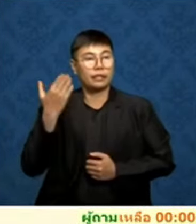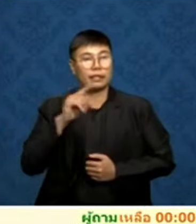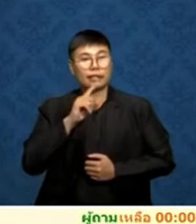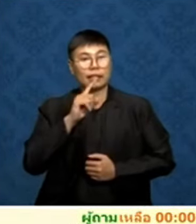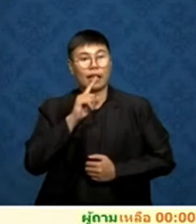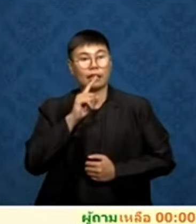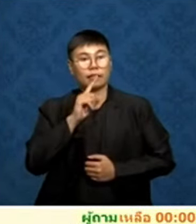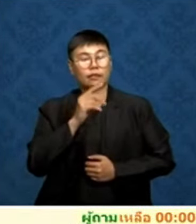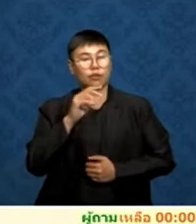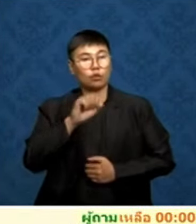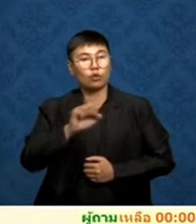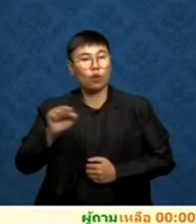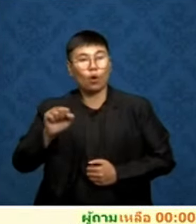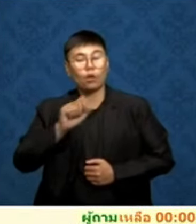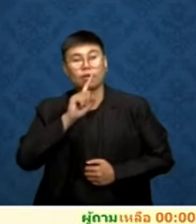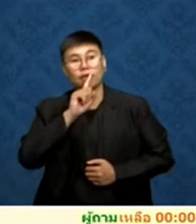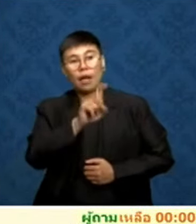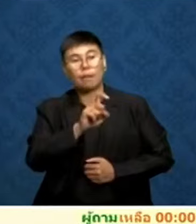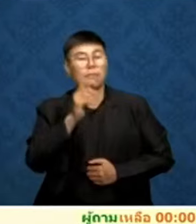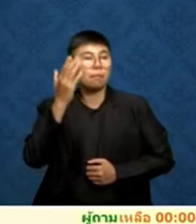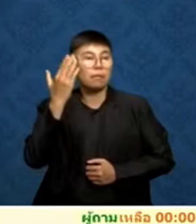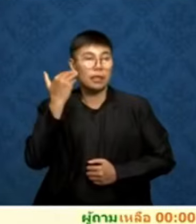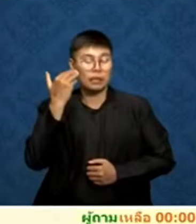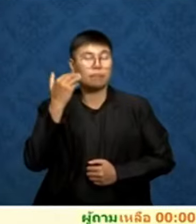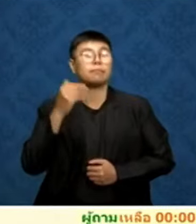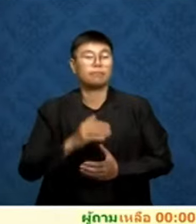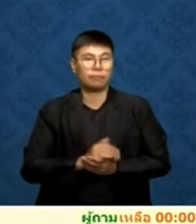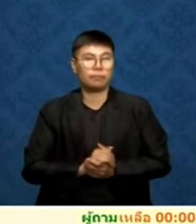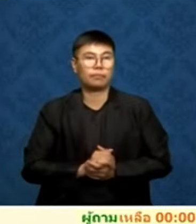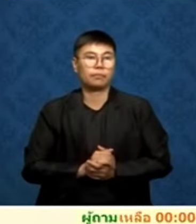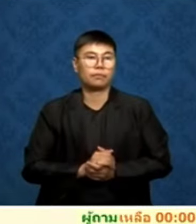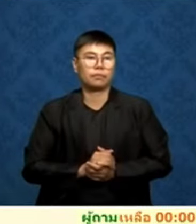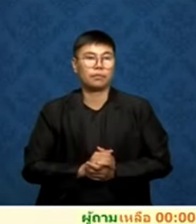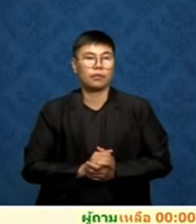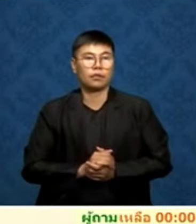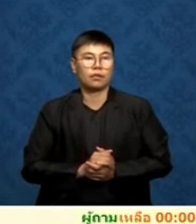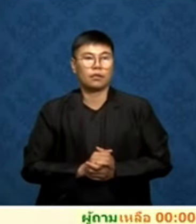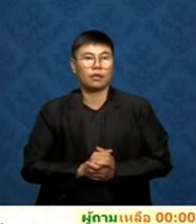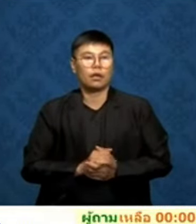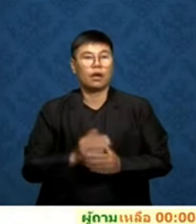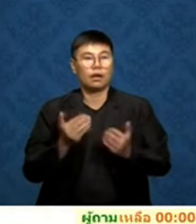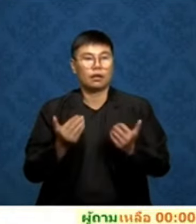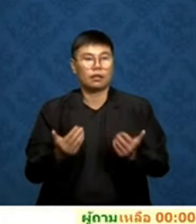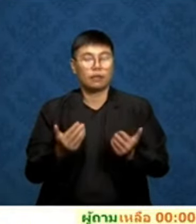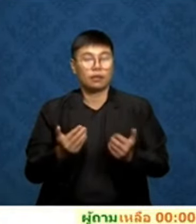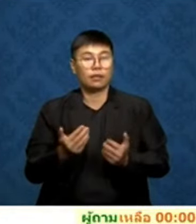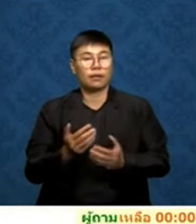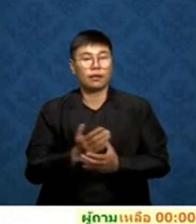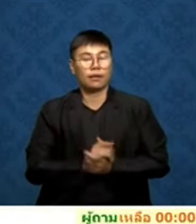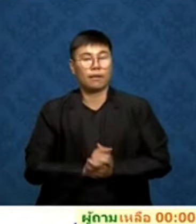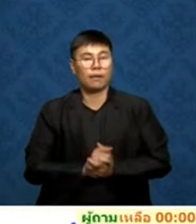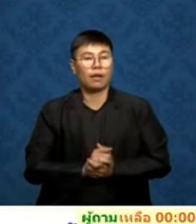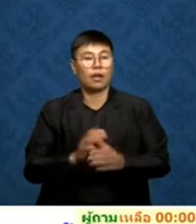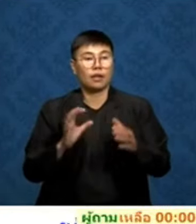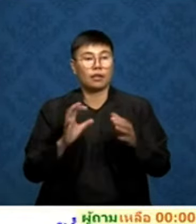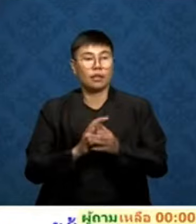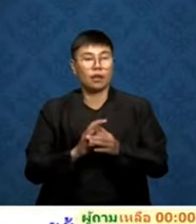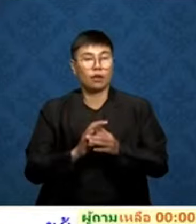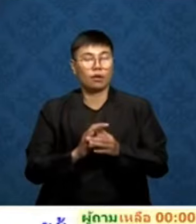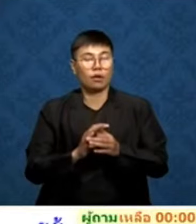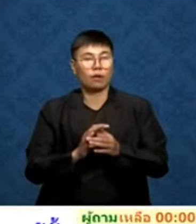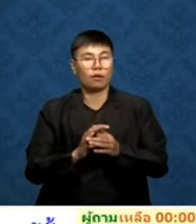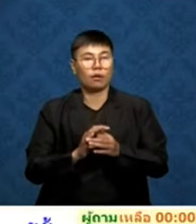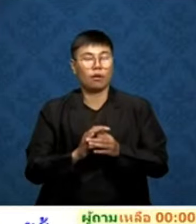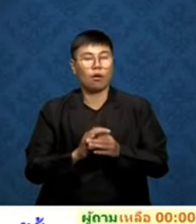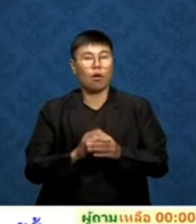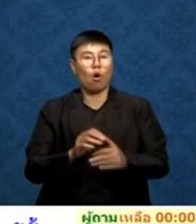ชิกได้ถามมานะครับจริงๆแล้วก็อยากจะเรียนแล้วอันนี้เป็นพวกเกี่ยวกับอีคอมเมิร์ซมากกว่